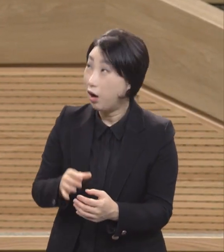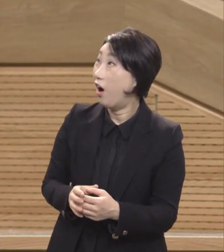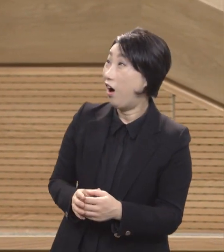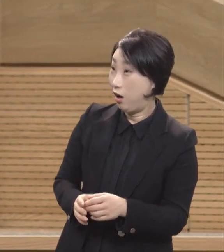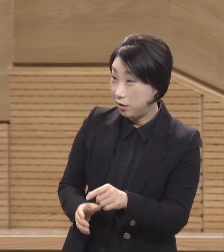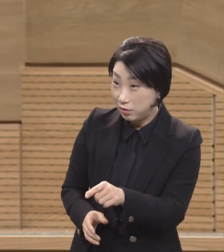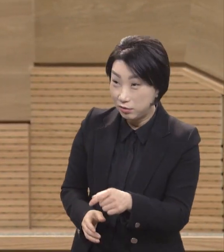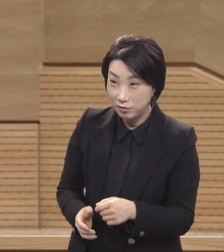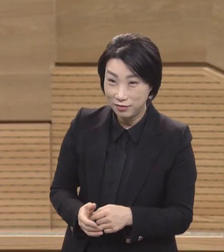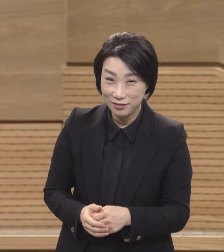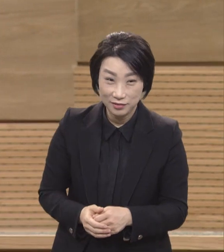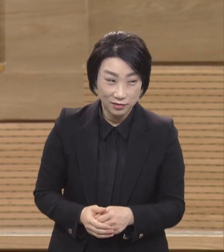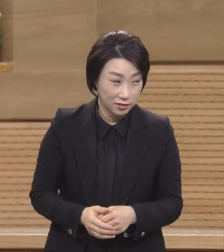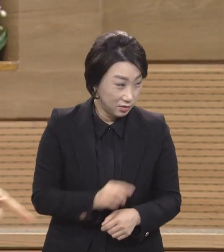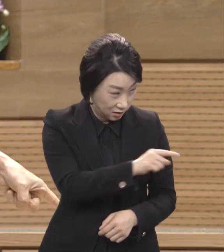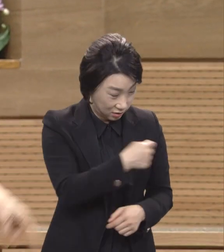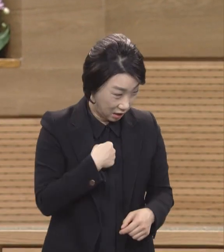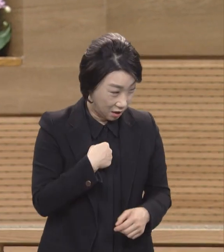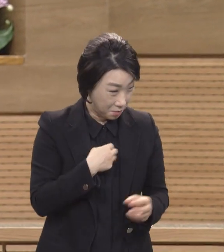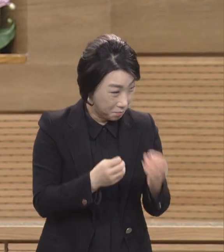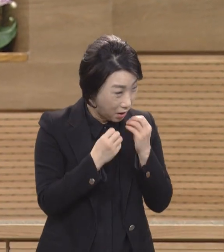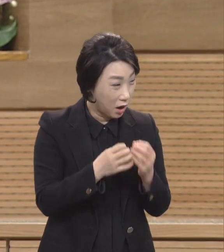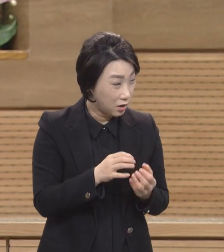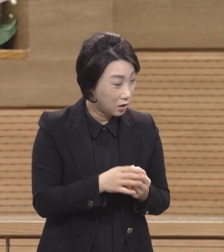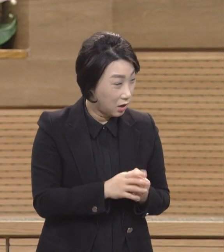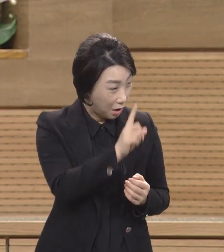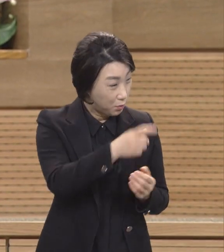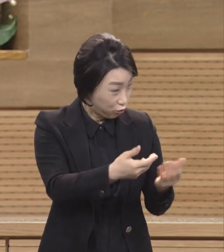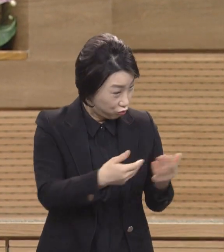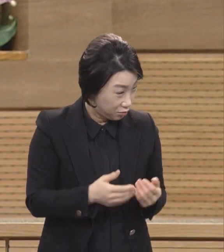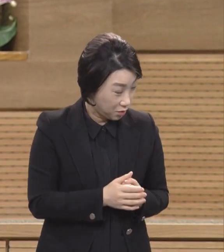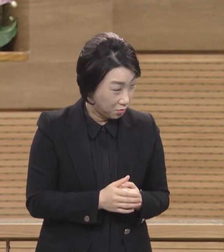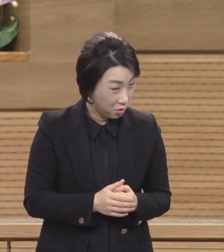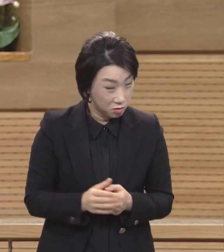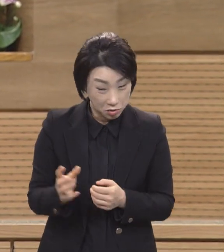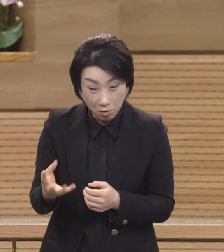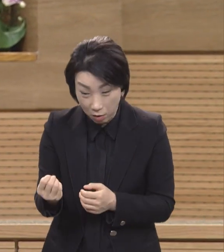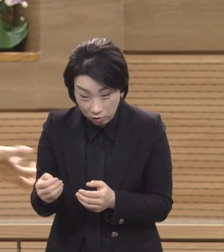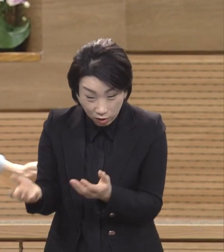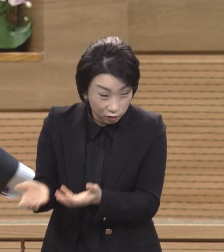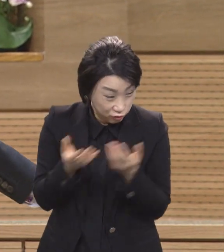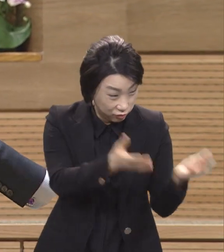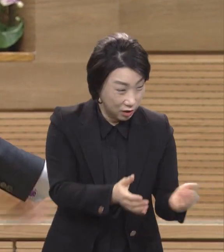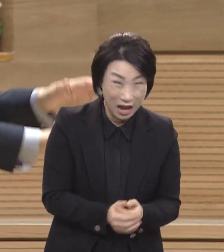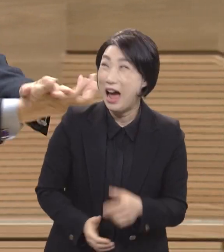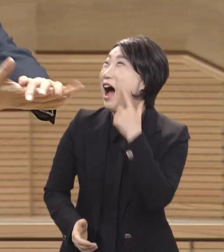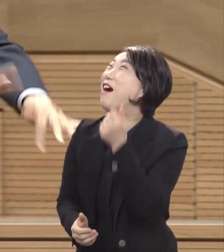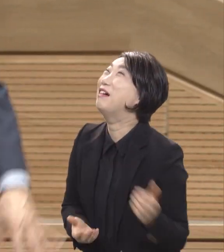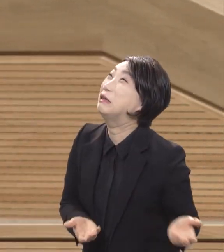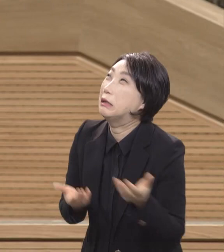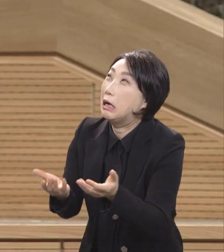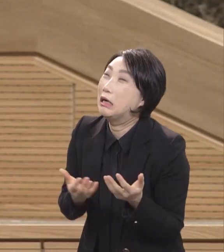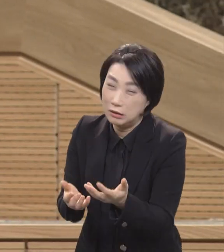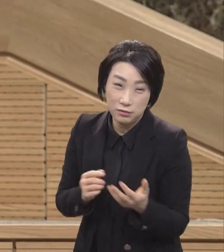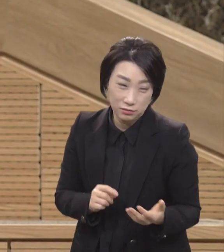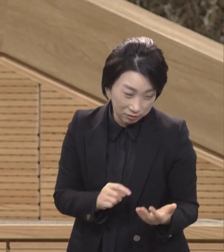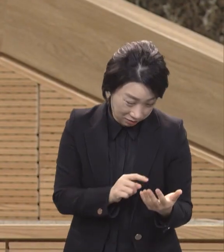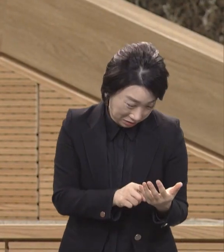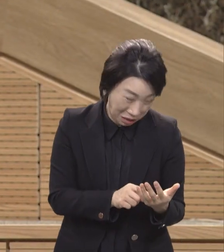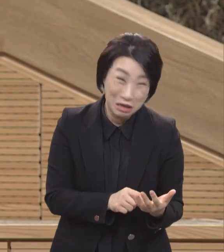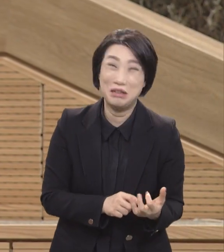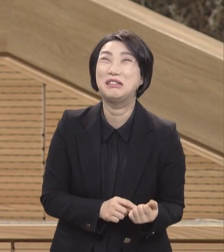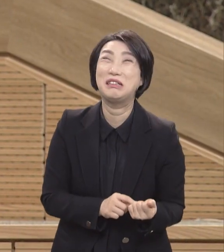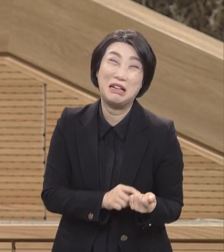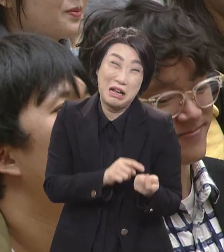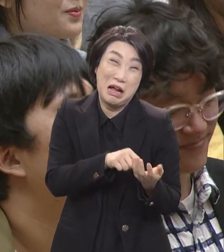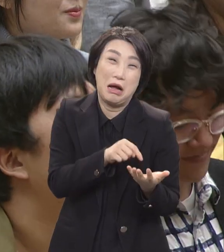내가 네가 나 빵 한 입 줬으면 이거 몇 개 주려고 그랬더니 아버지 잡수세요 빵이 자리 지워버려야지.